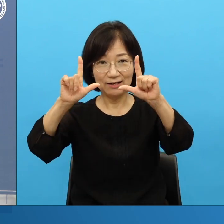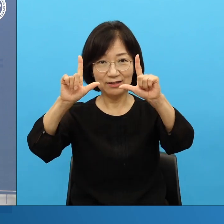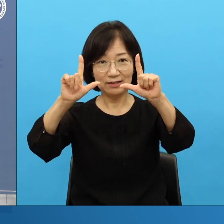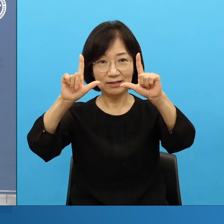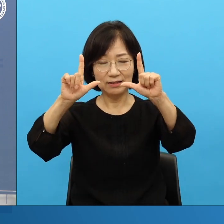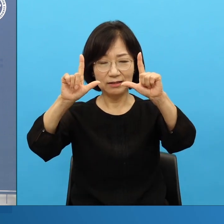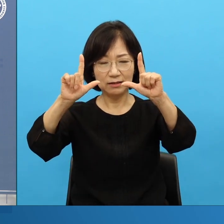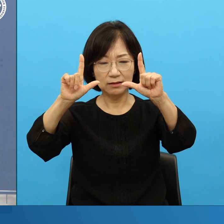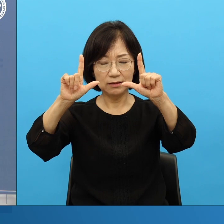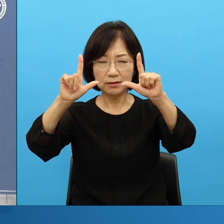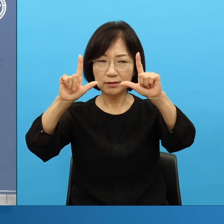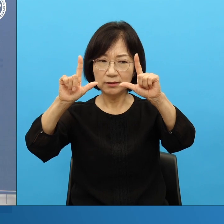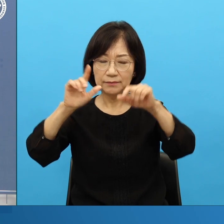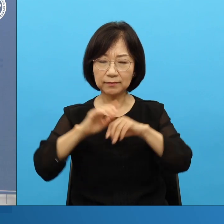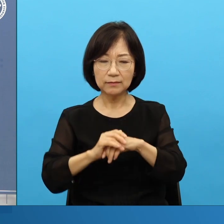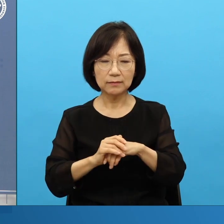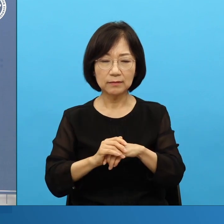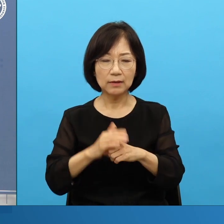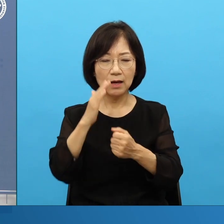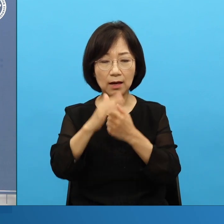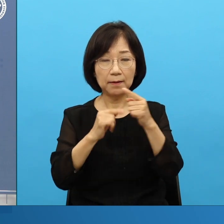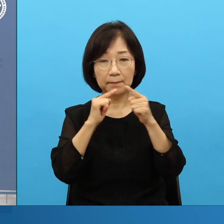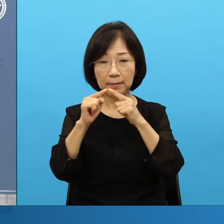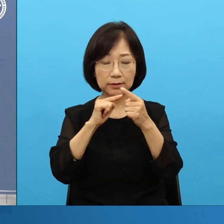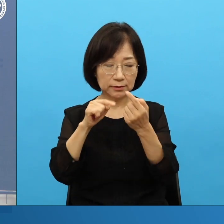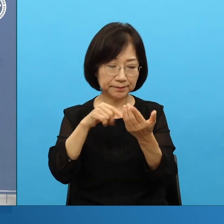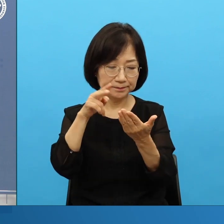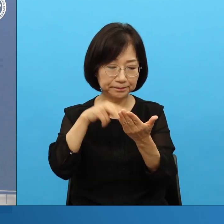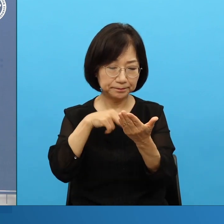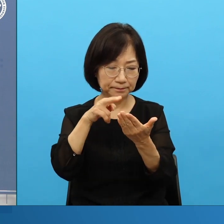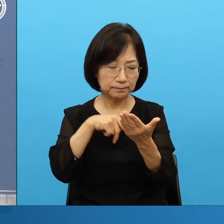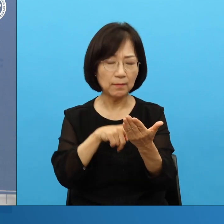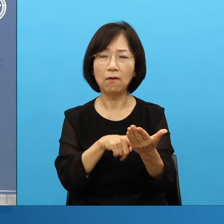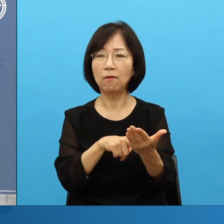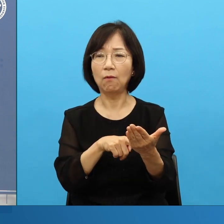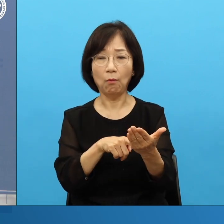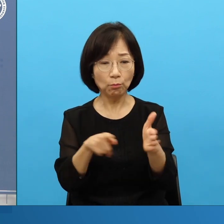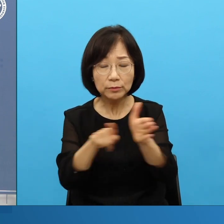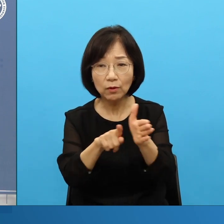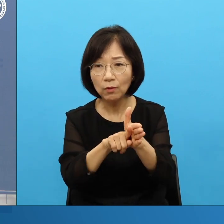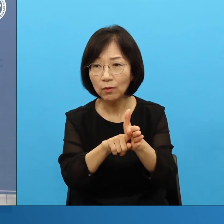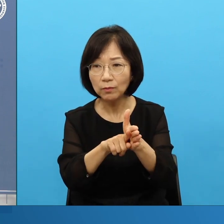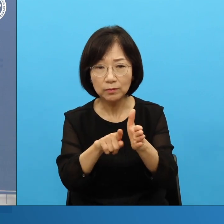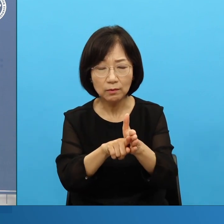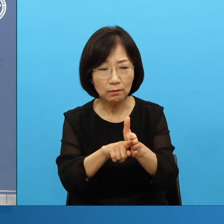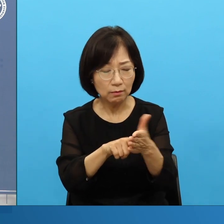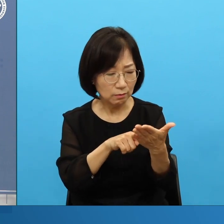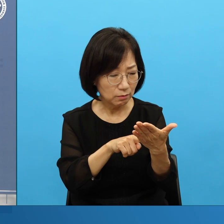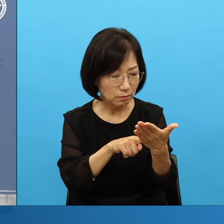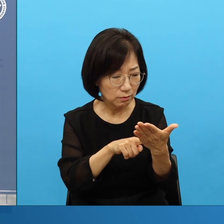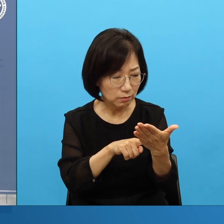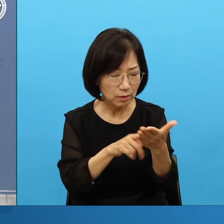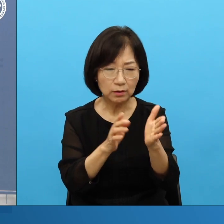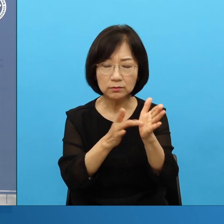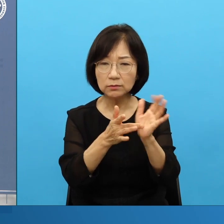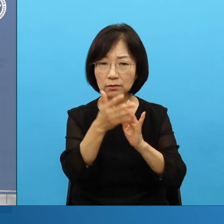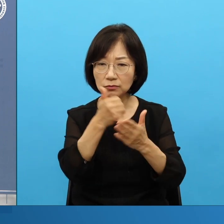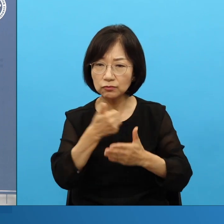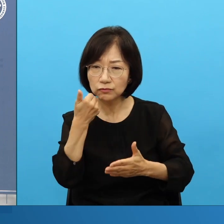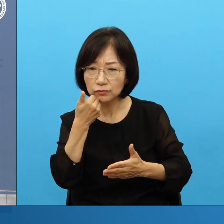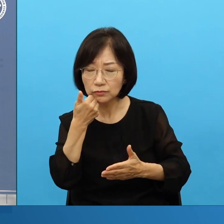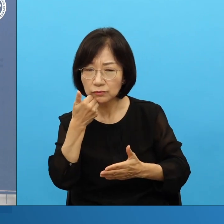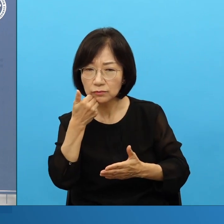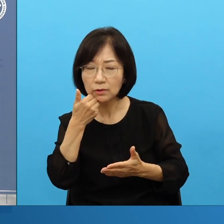아주 중요한 하나님의 말씀이 믿어지는데 뭐가 믿어지느냐? 예수가 그리스도인데 모든 문제